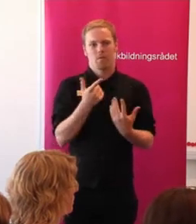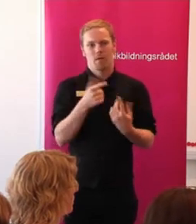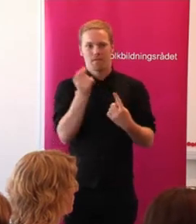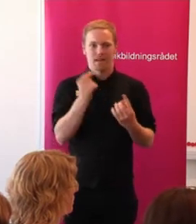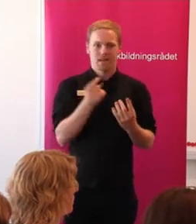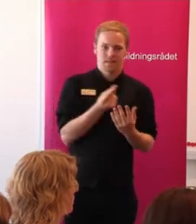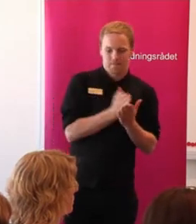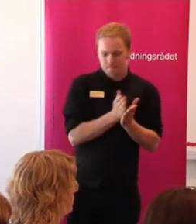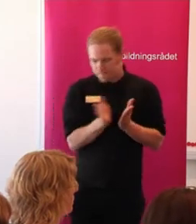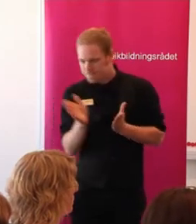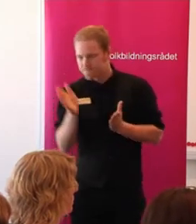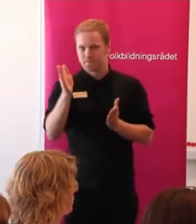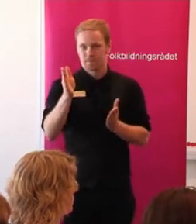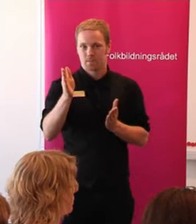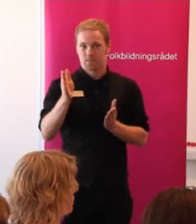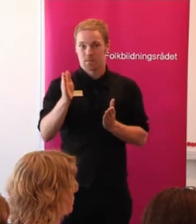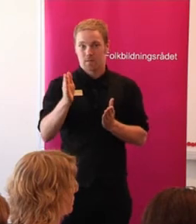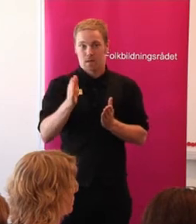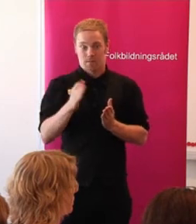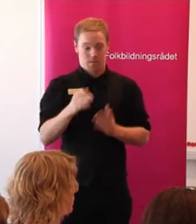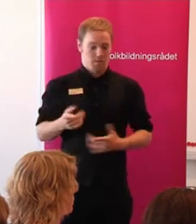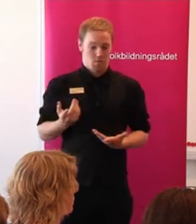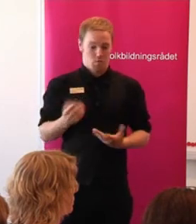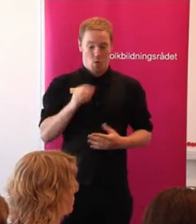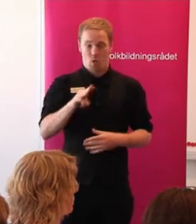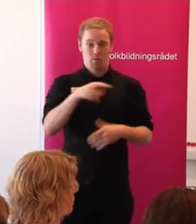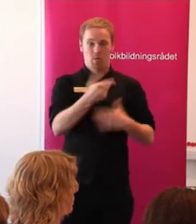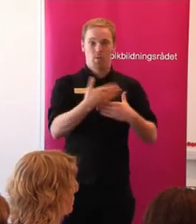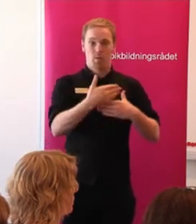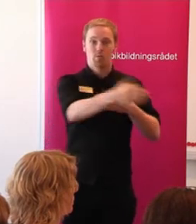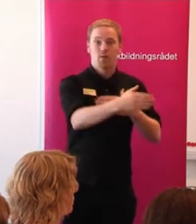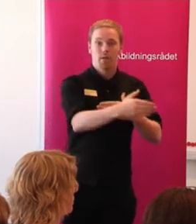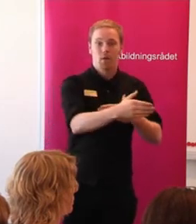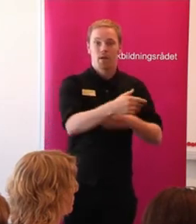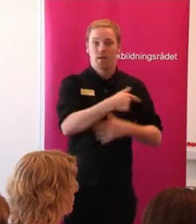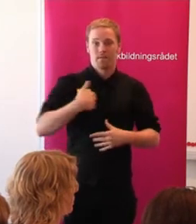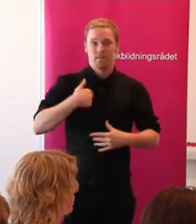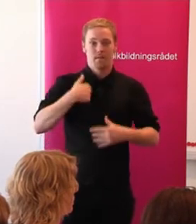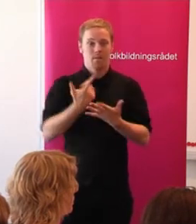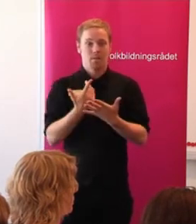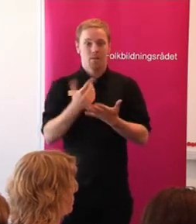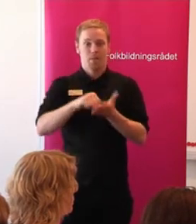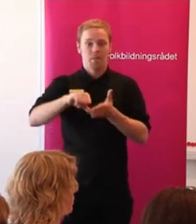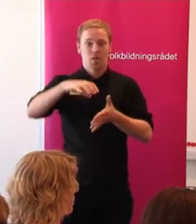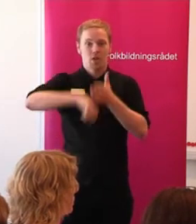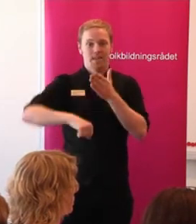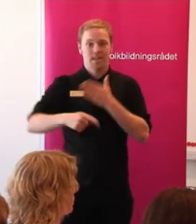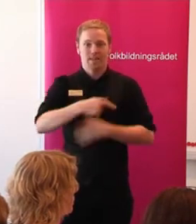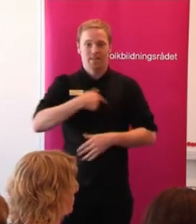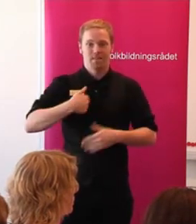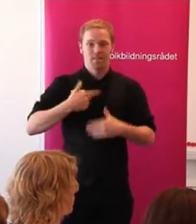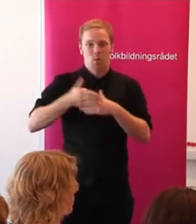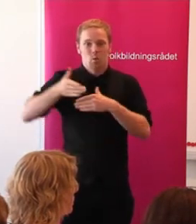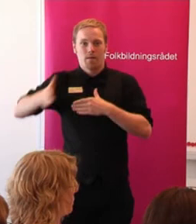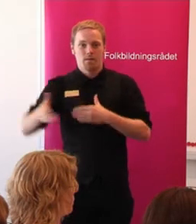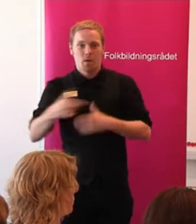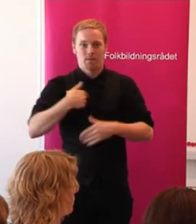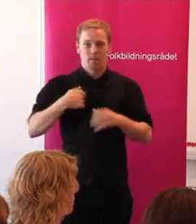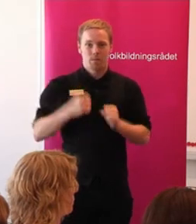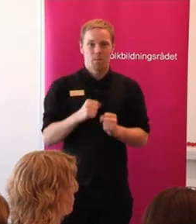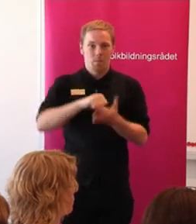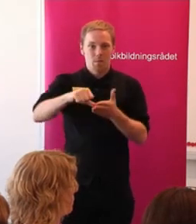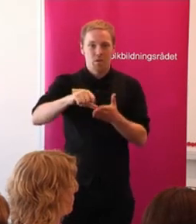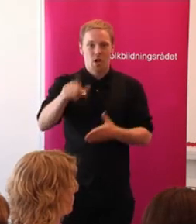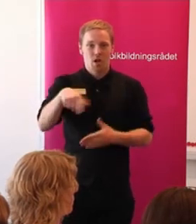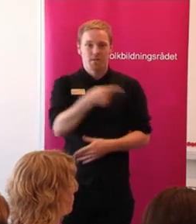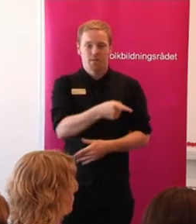som har en inkomst och betalar skatt, det är vi som får försörja de här som hamnar utanför på det ena eller andra sättet. Och till och med betala kanske för den kriminalitet man hamnar